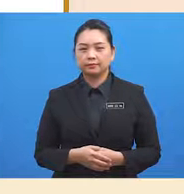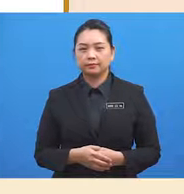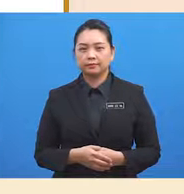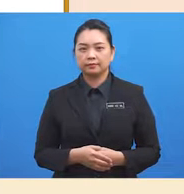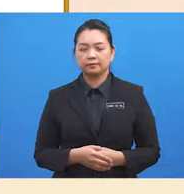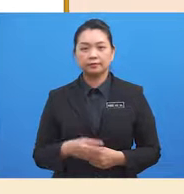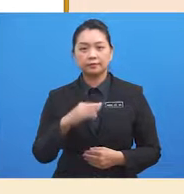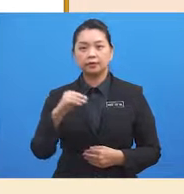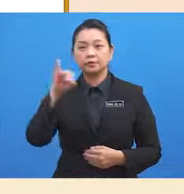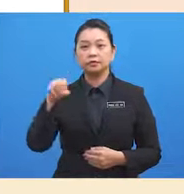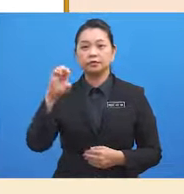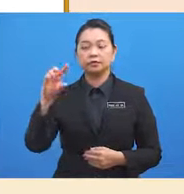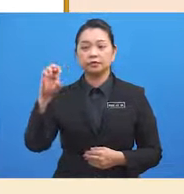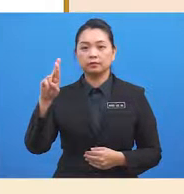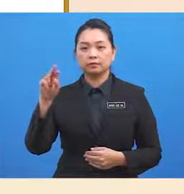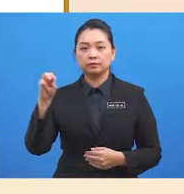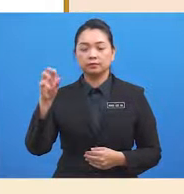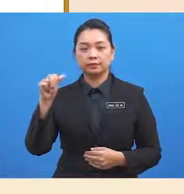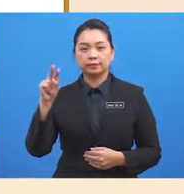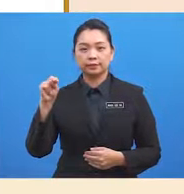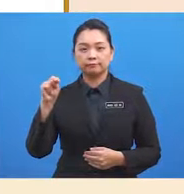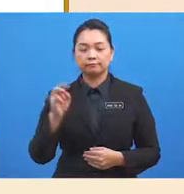dan Jerman.